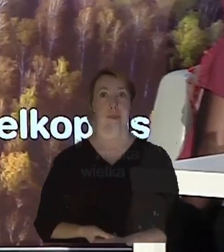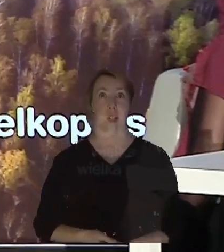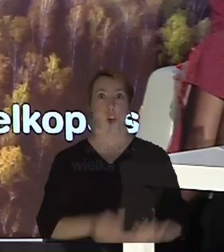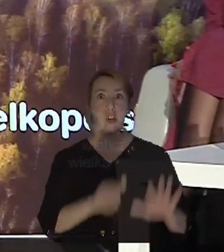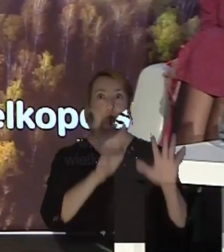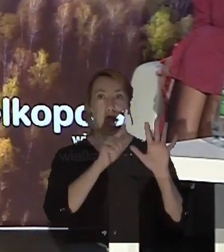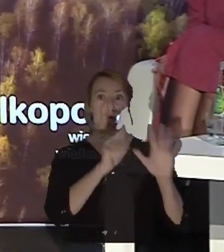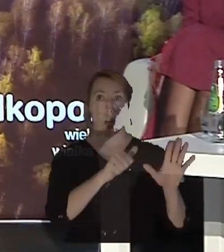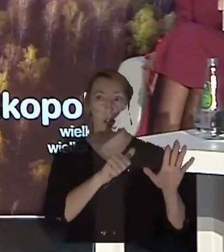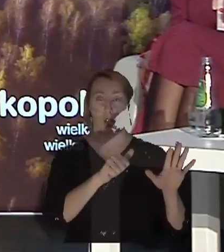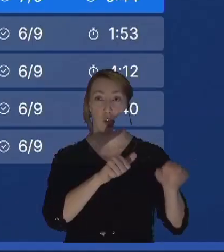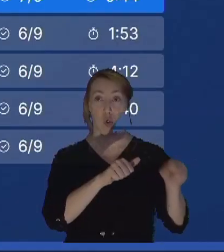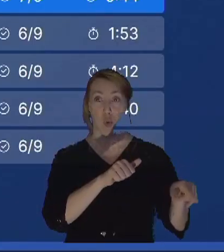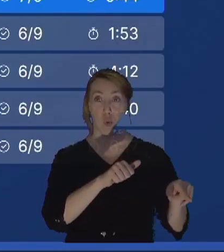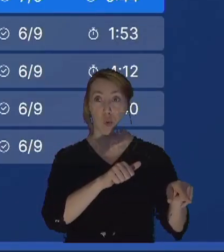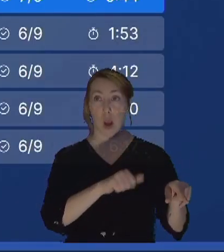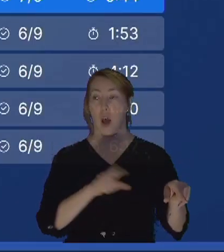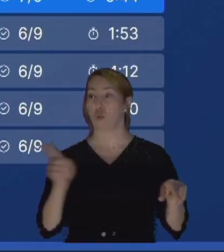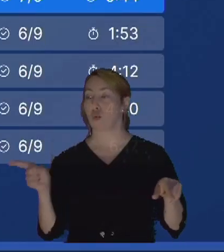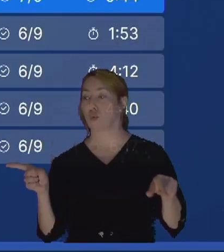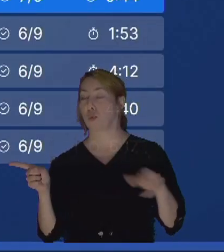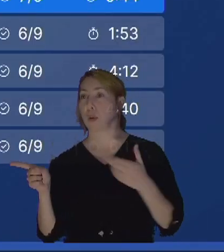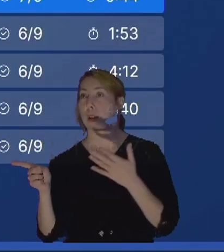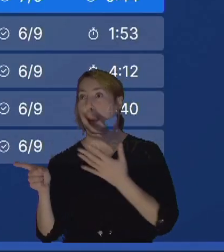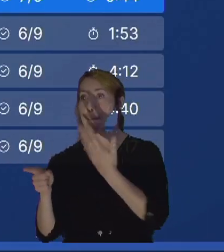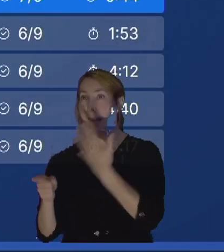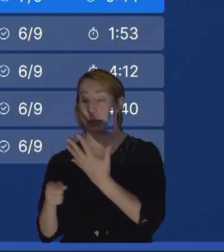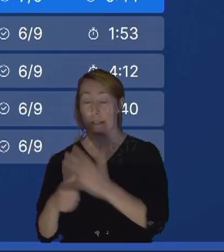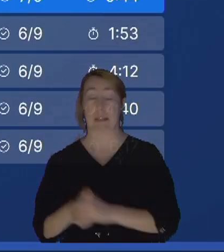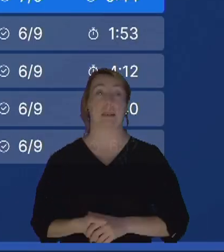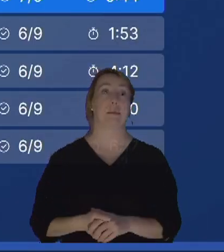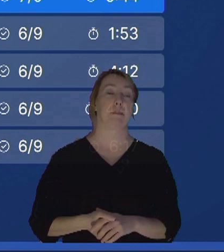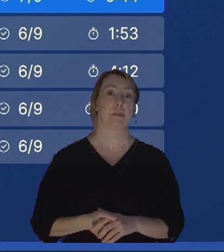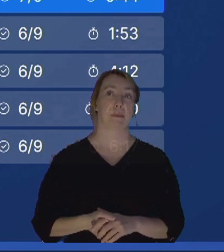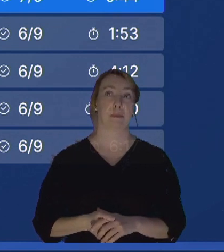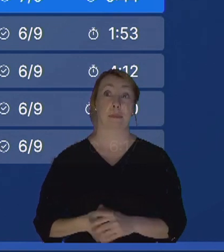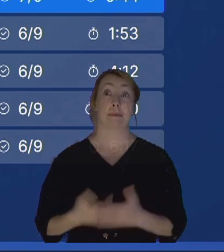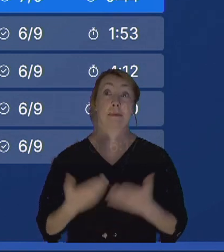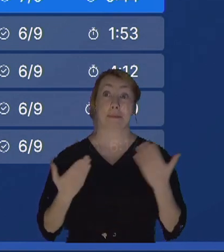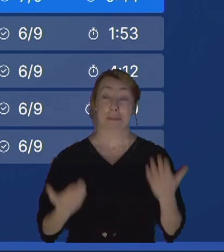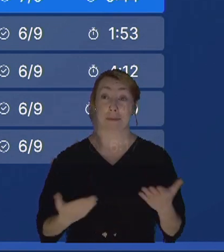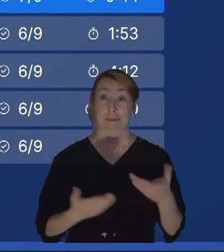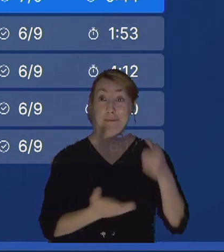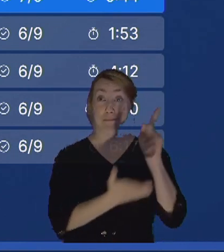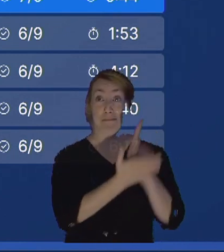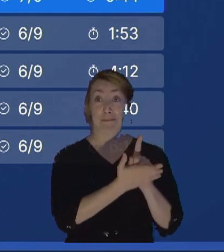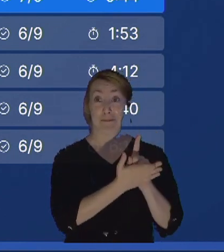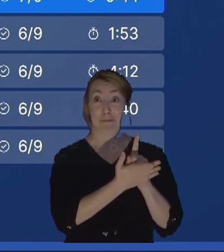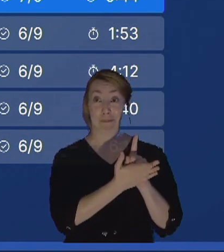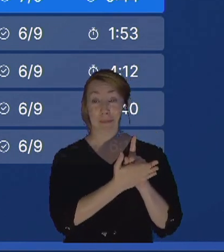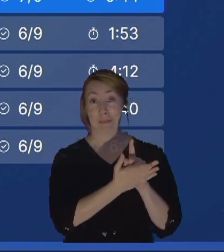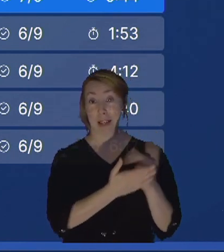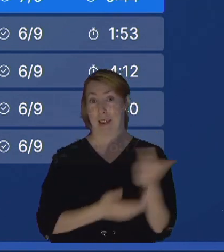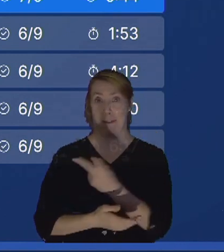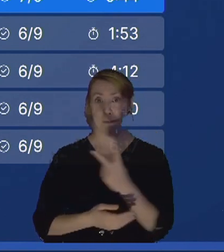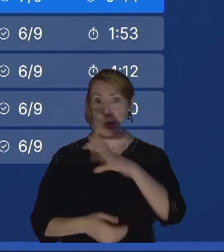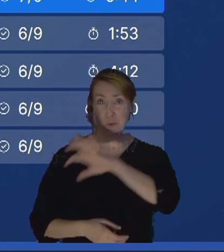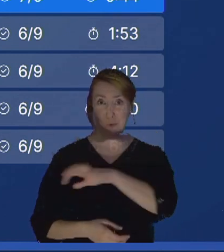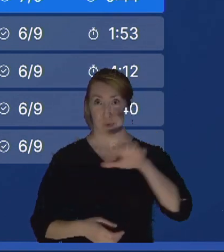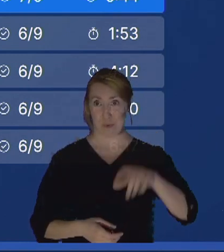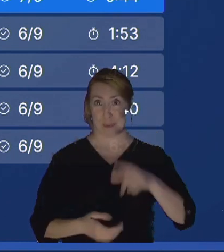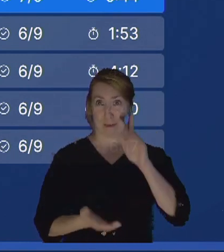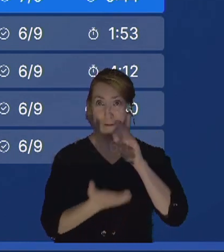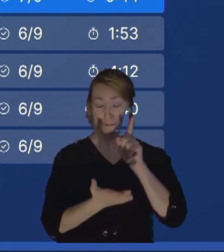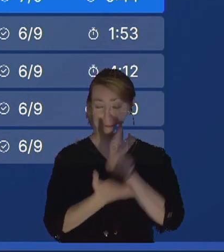6. Mamy 6, a wy? 5. A więc mamy zwycięzców. Obie grupy są